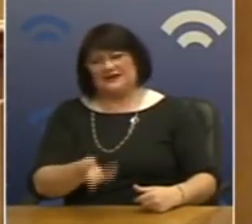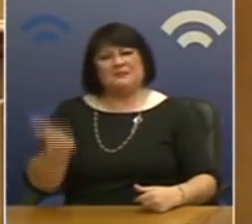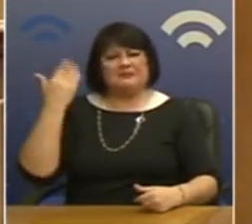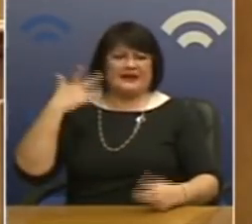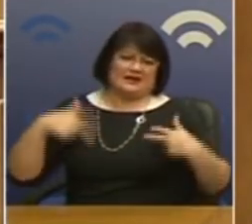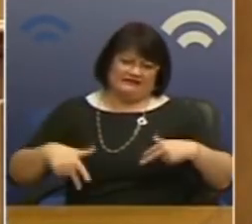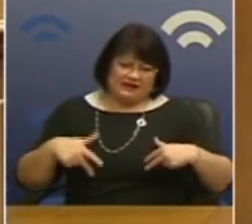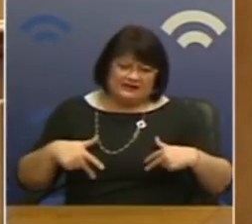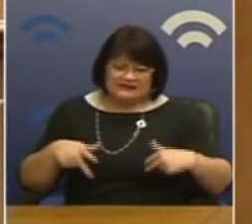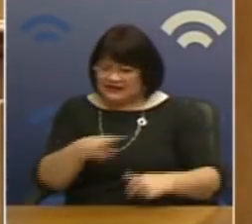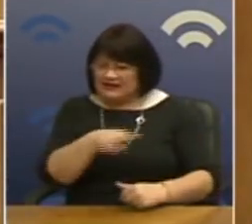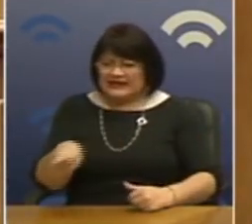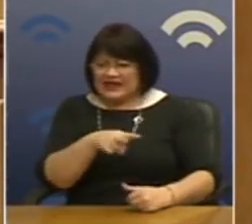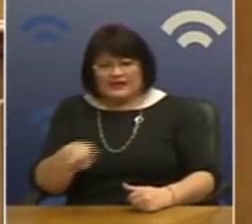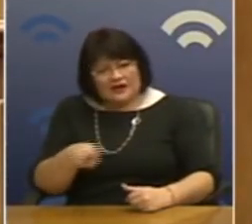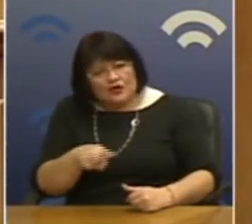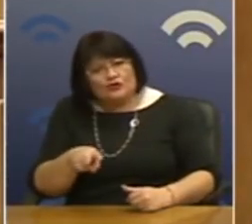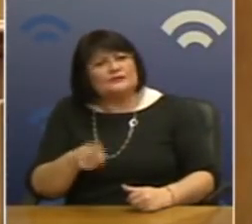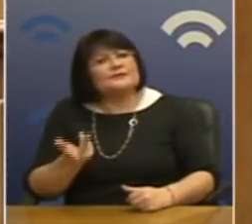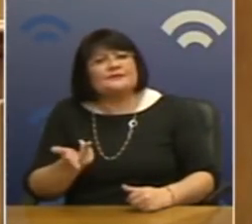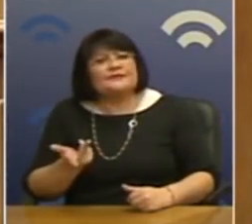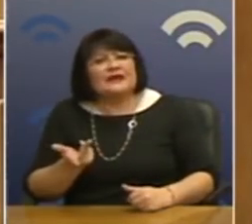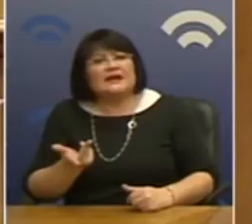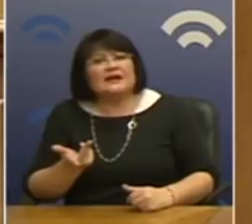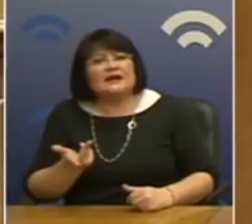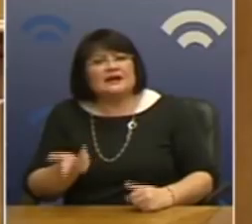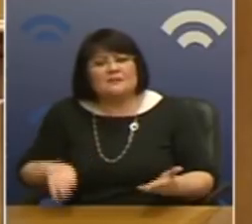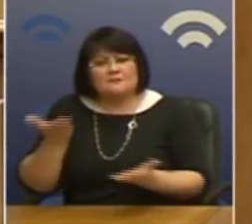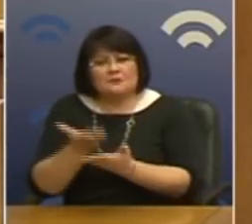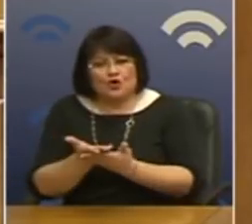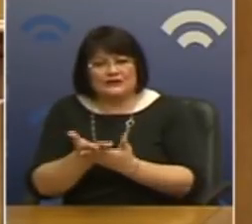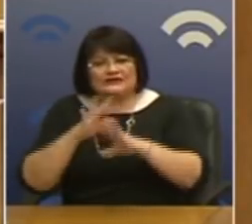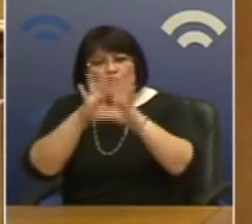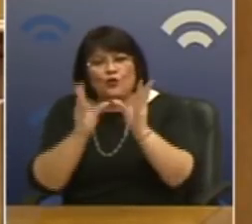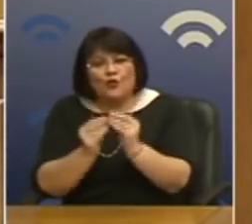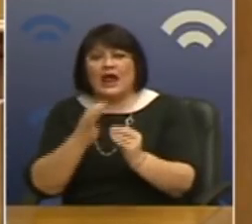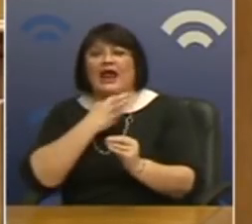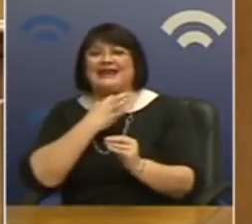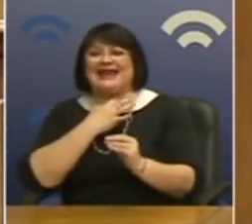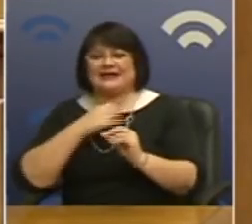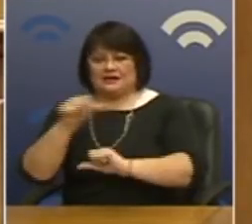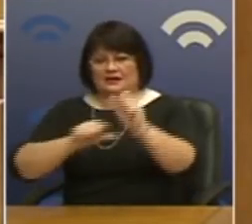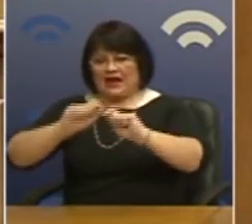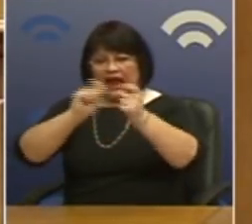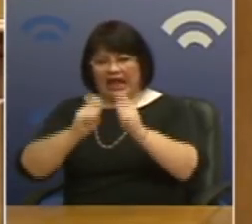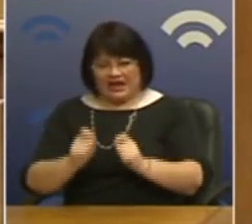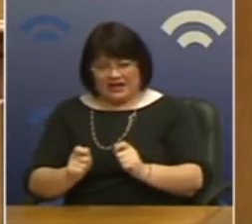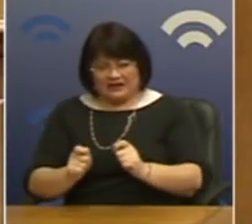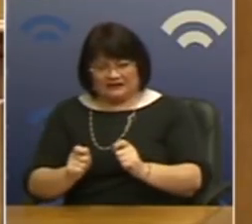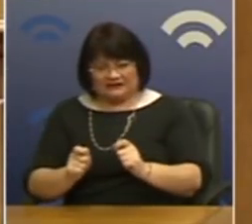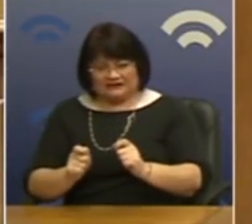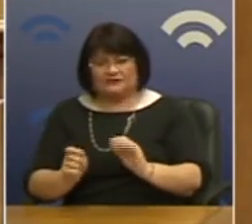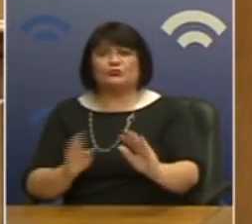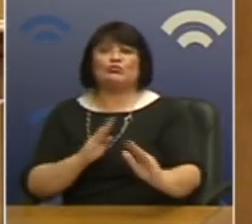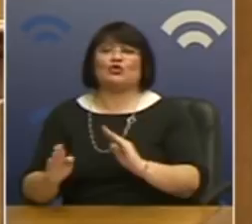προηγούμενη Βουλή, την προτείνουσα Βουλή, είναι να γίνουν όλες αυτές οι αναγκαίες αλλαγές στο Σύνταγμα που θα